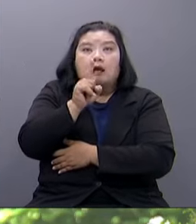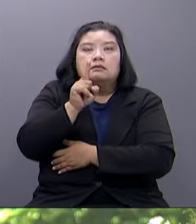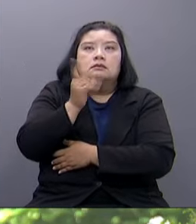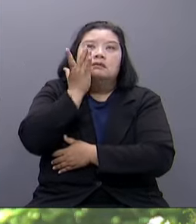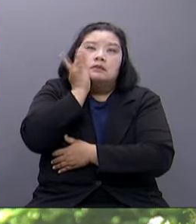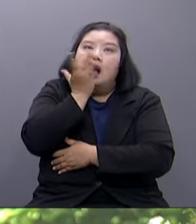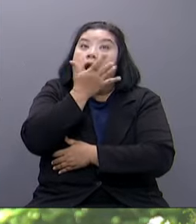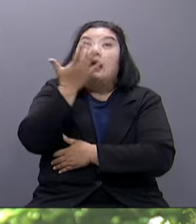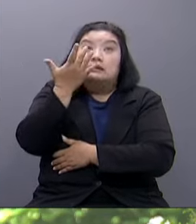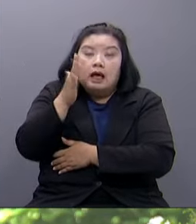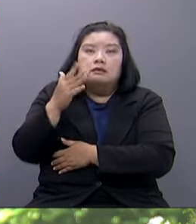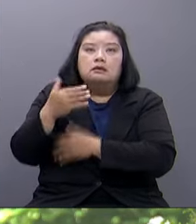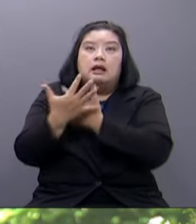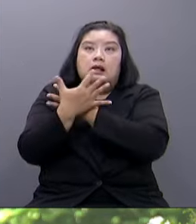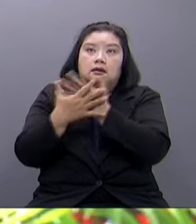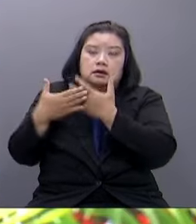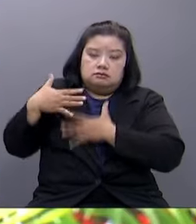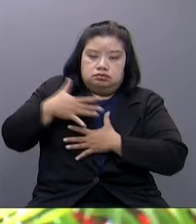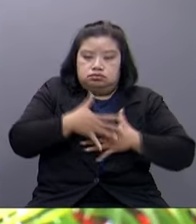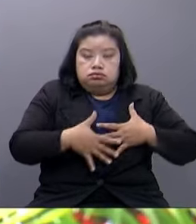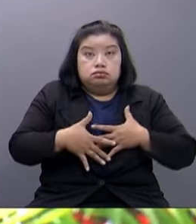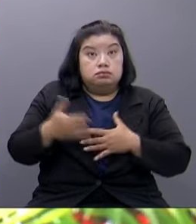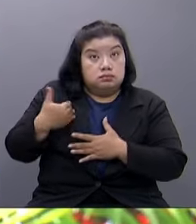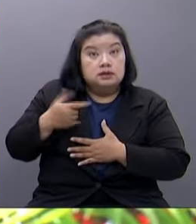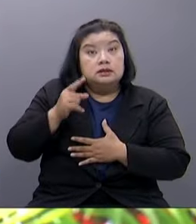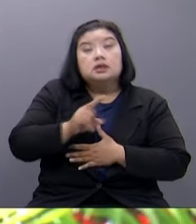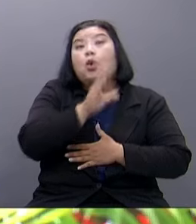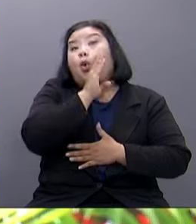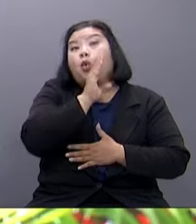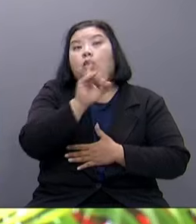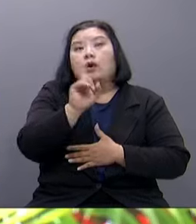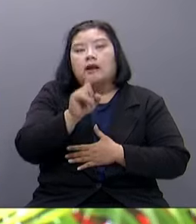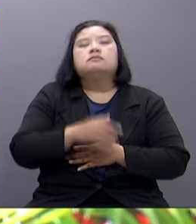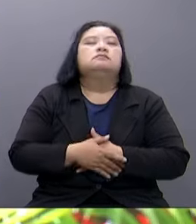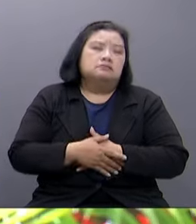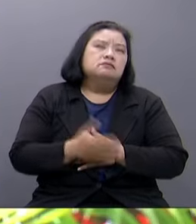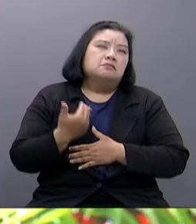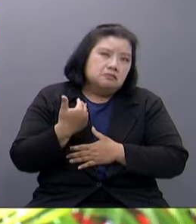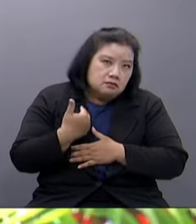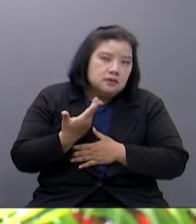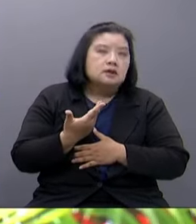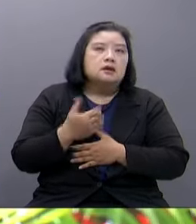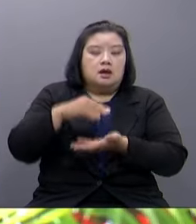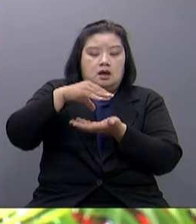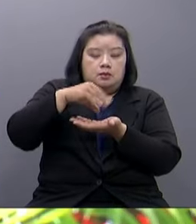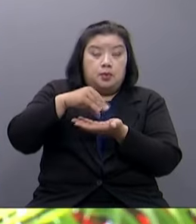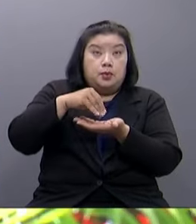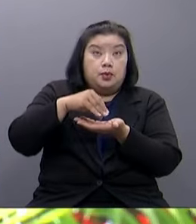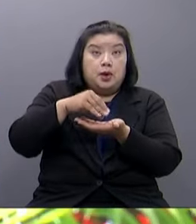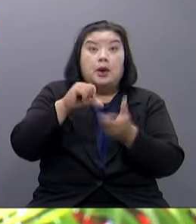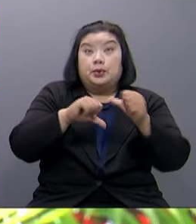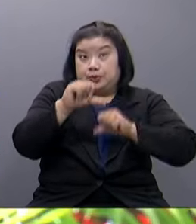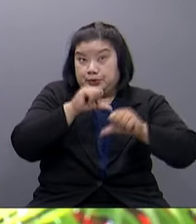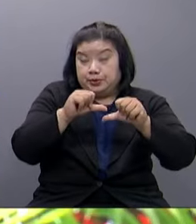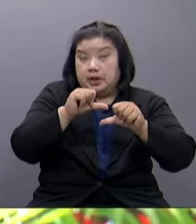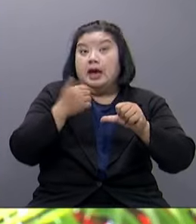ดเรื่องนี้จริหรือไม่ครัก็ต้บอกว่า คมกนแดดบางสวรนะคะมีความสามารถในการซึมเข้าสกระ